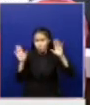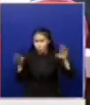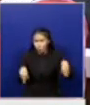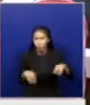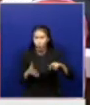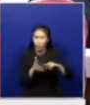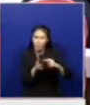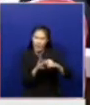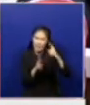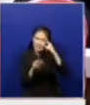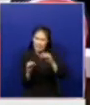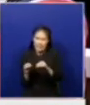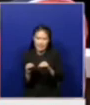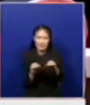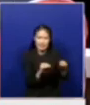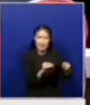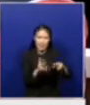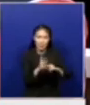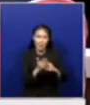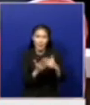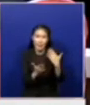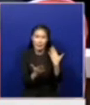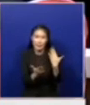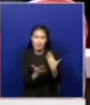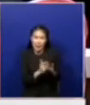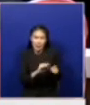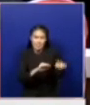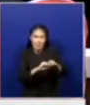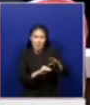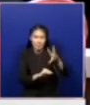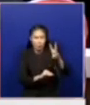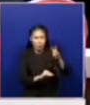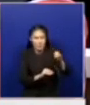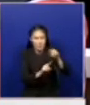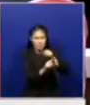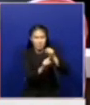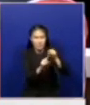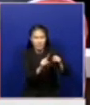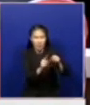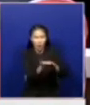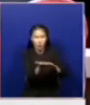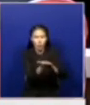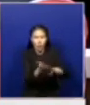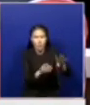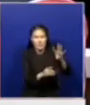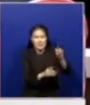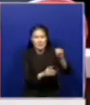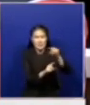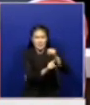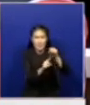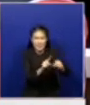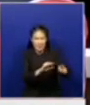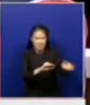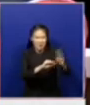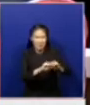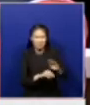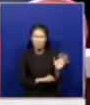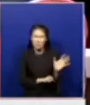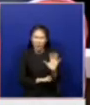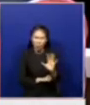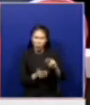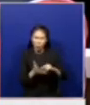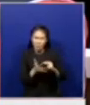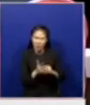กรมสรรพสามิตเลื่อนการขึ้นภาษียาสูบเป็น 60% ประทานโทษเป็น 40% ซึ่งเป็นอัตรา